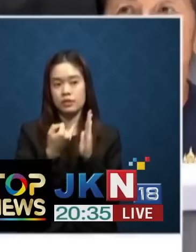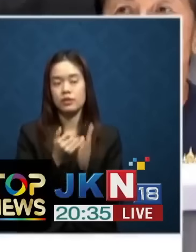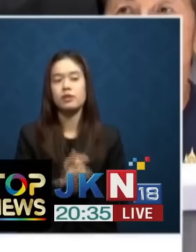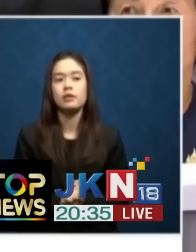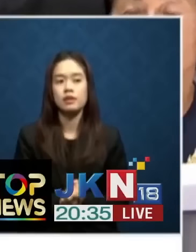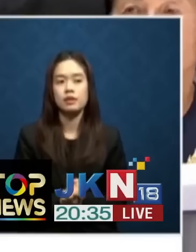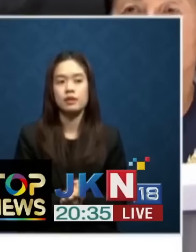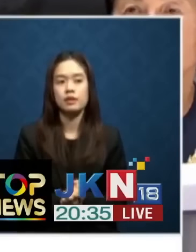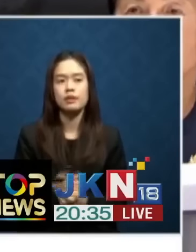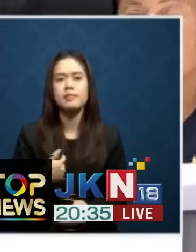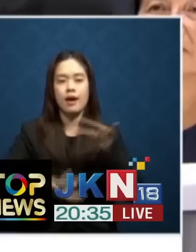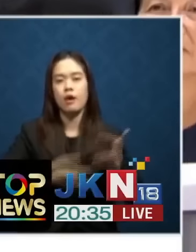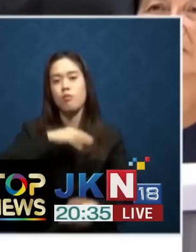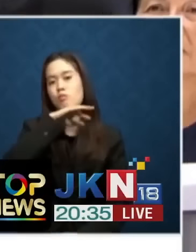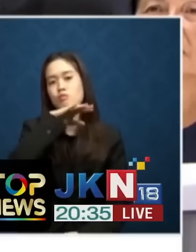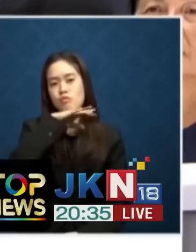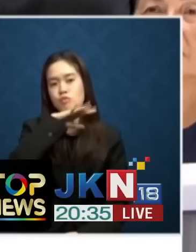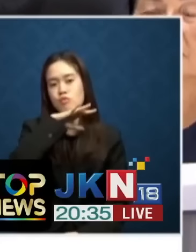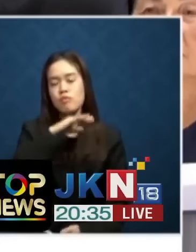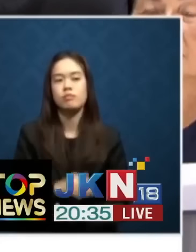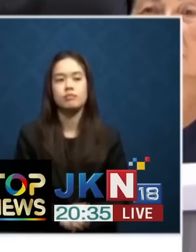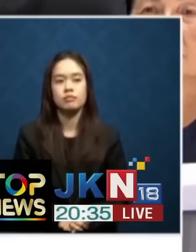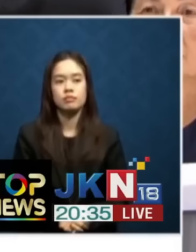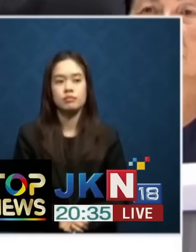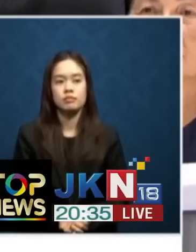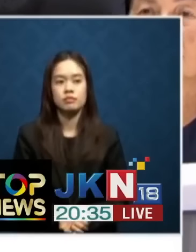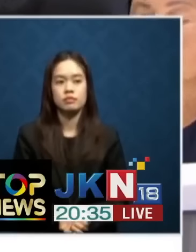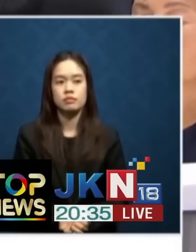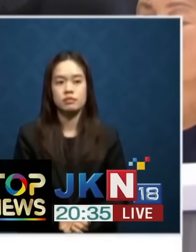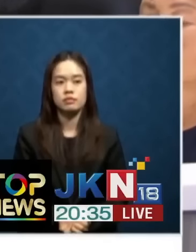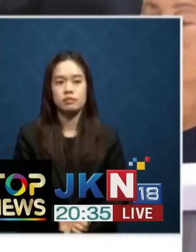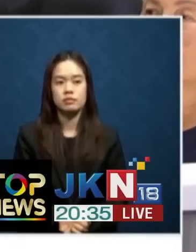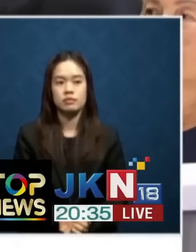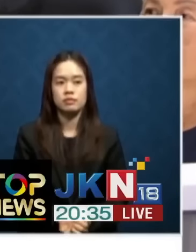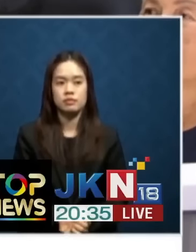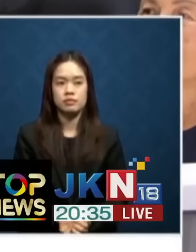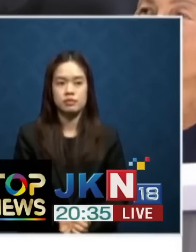เป็นแม่ค้าขายหมูชีวิตของดิฉัน